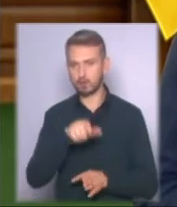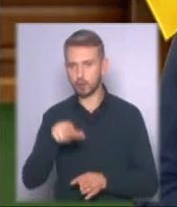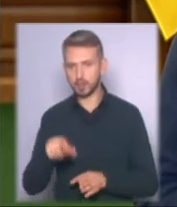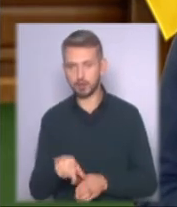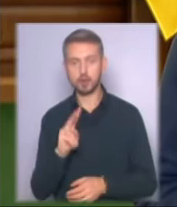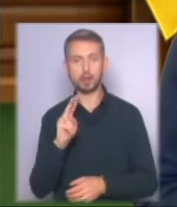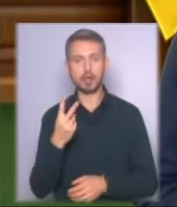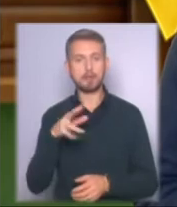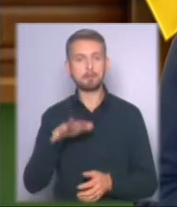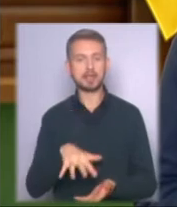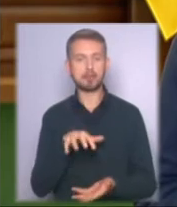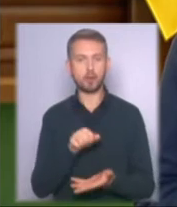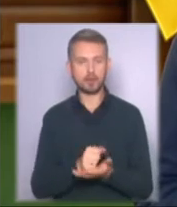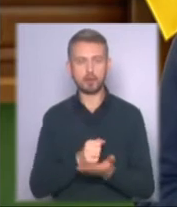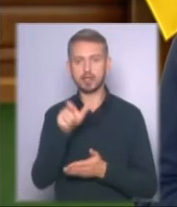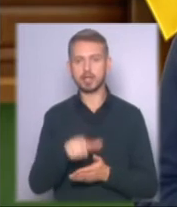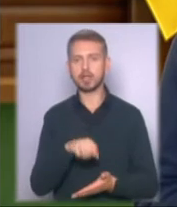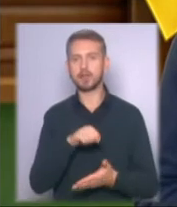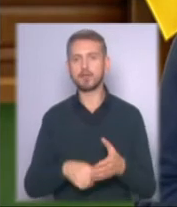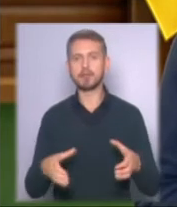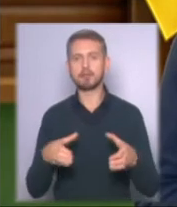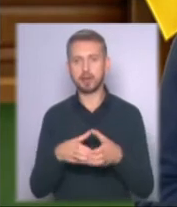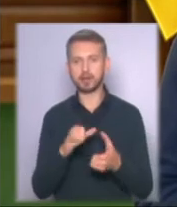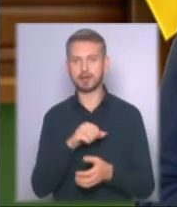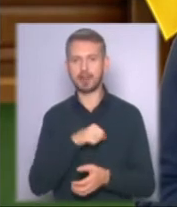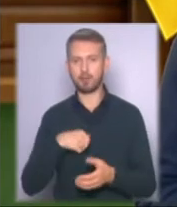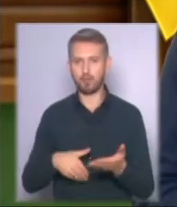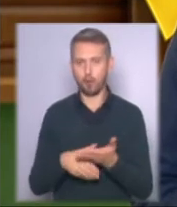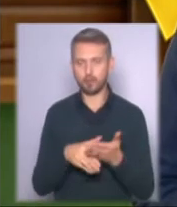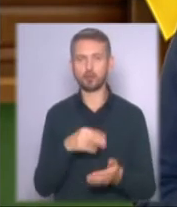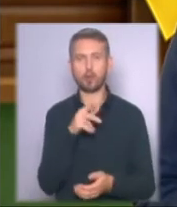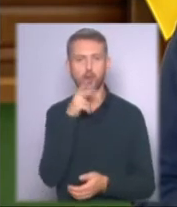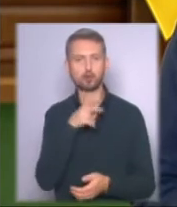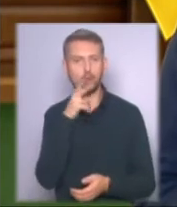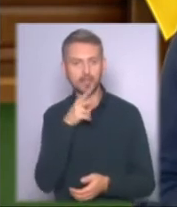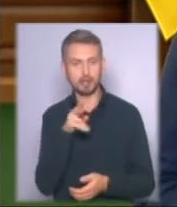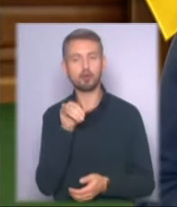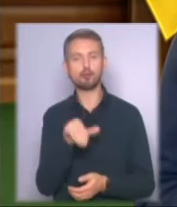Друге місце посів кандидат від партії об'єднання «Самопоміч» Сергій Гусовський. У нього